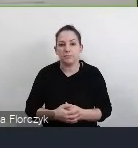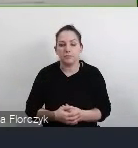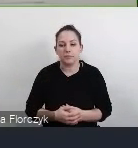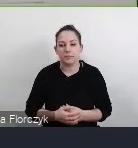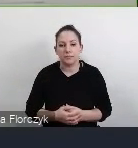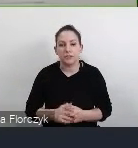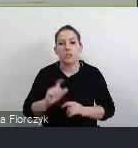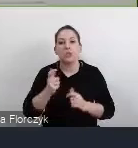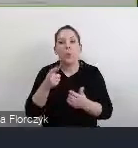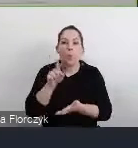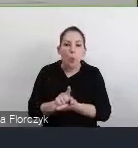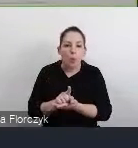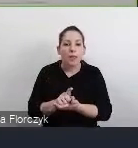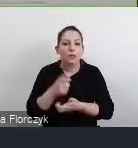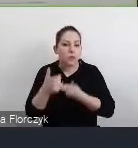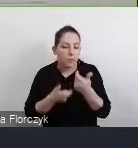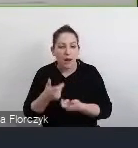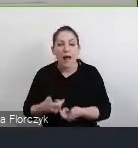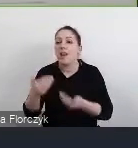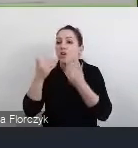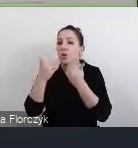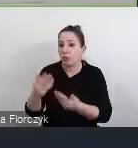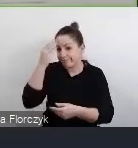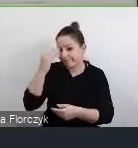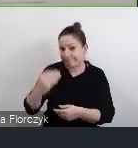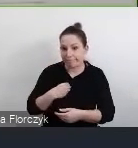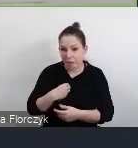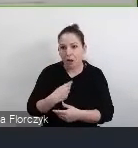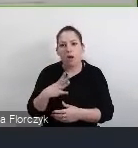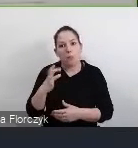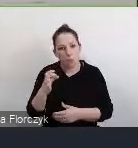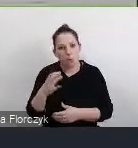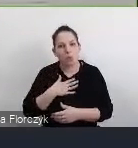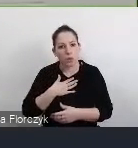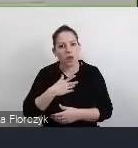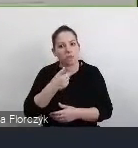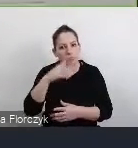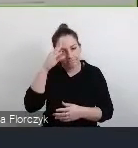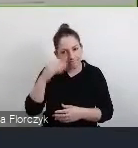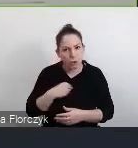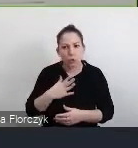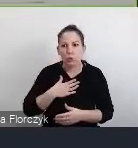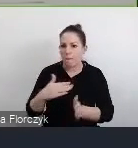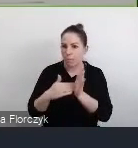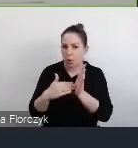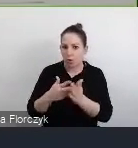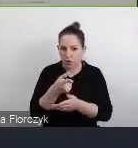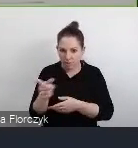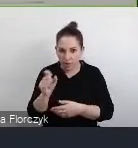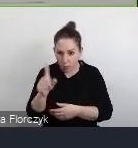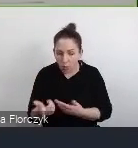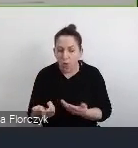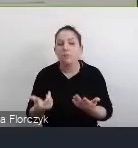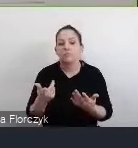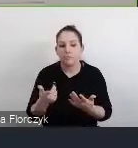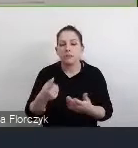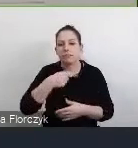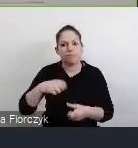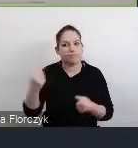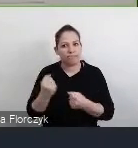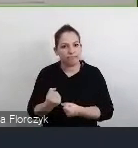co nam się uda zrobić, ale dziękujemy za ten sygnał, bo rozumiem, że to jest właśnie sygnał, że taka potrzeba istnieje i za to jesteśmy